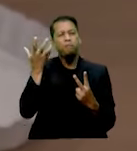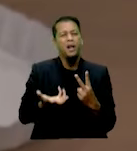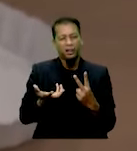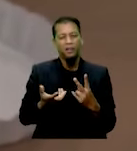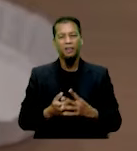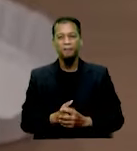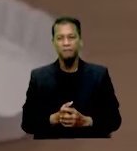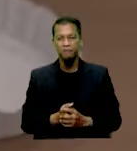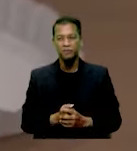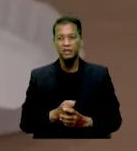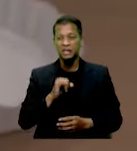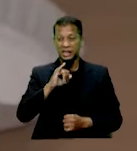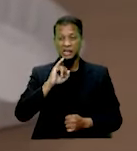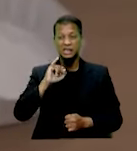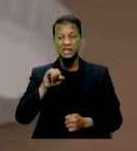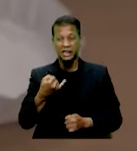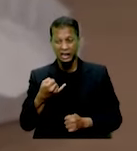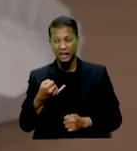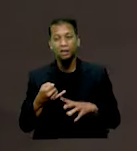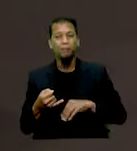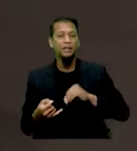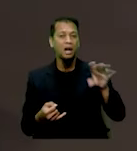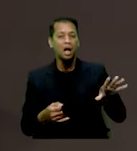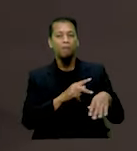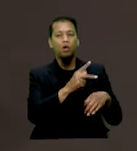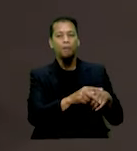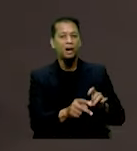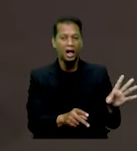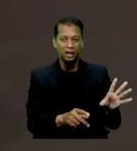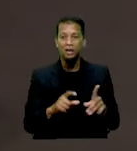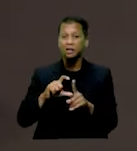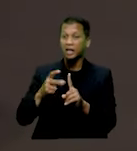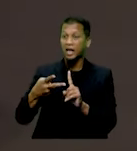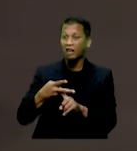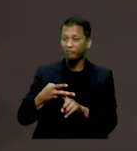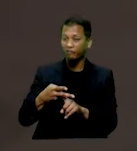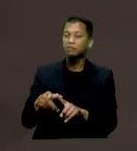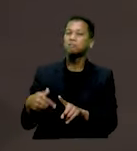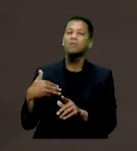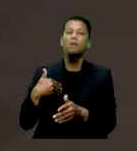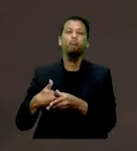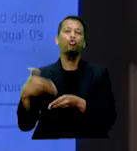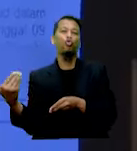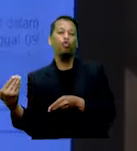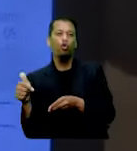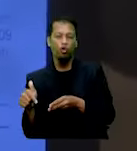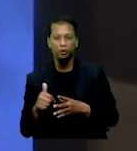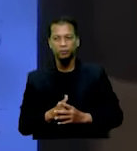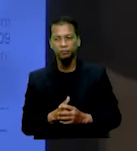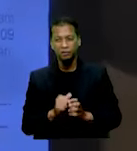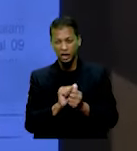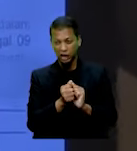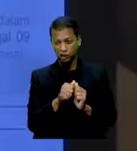RJ dimutasi ke program pasca sarjana, sementara DF memilih mengundurkan diri karena trauma mendalam. Kasus ini telah dilaporkan ke